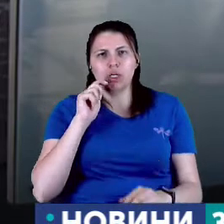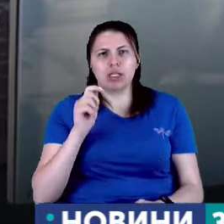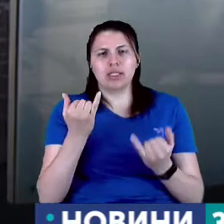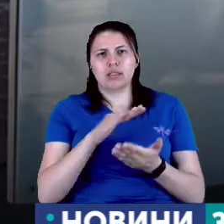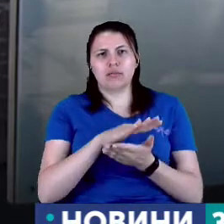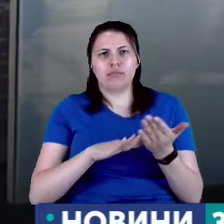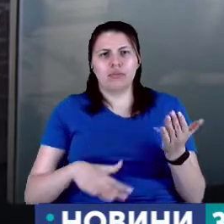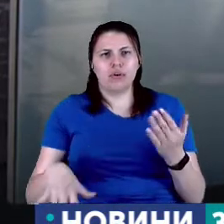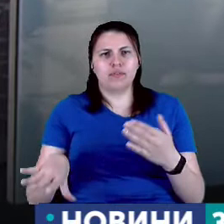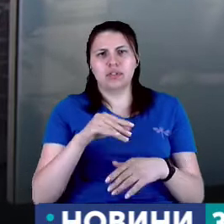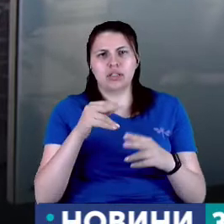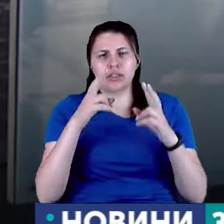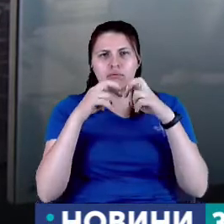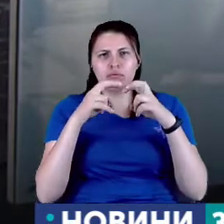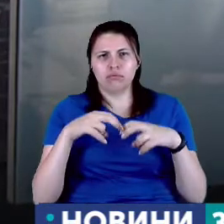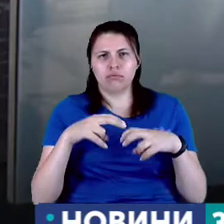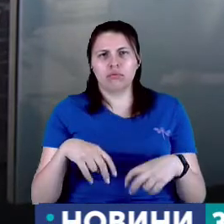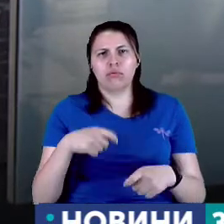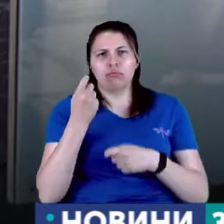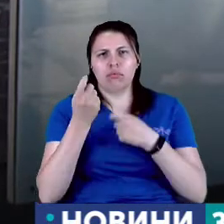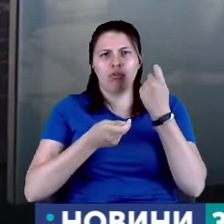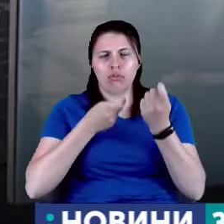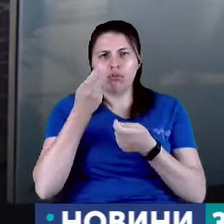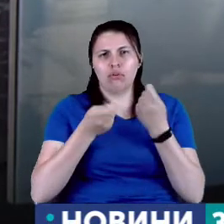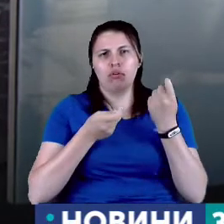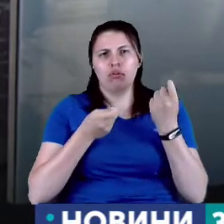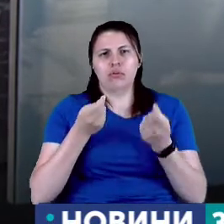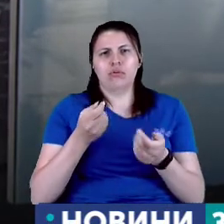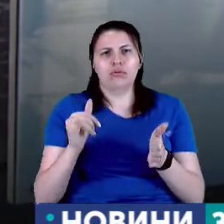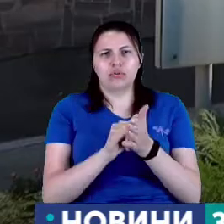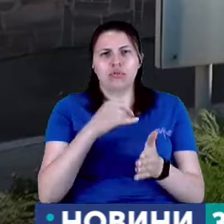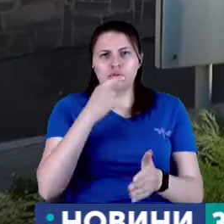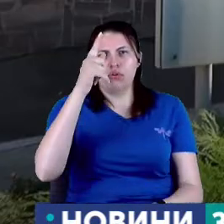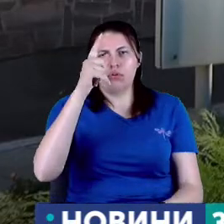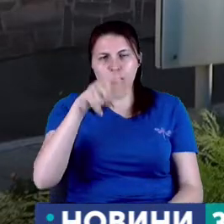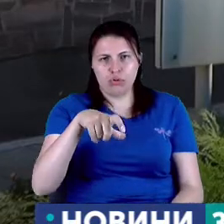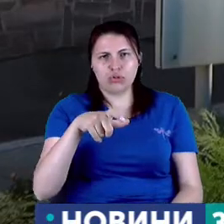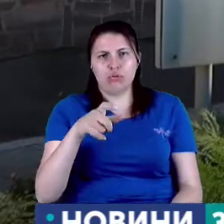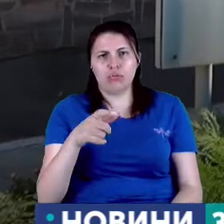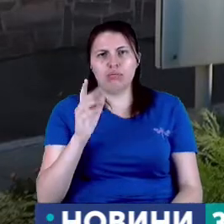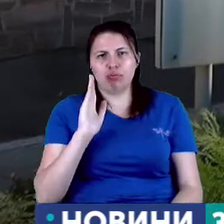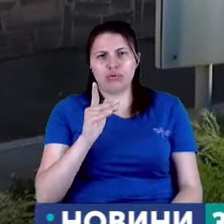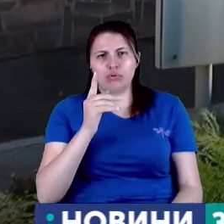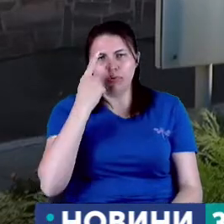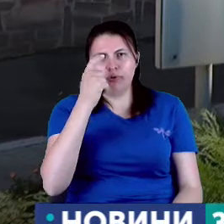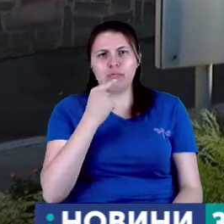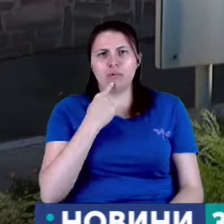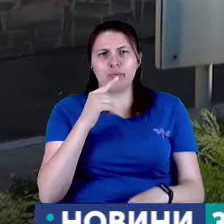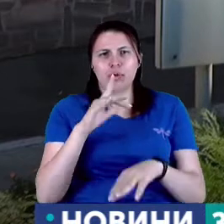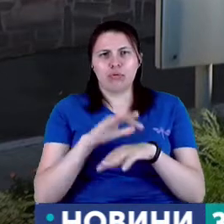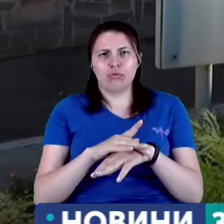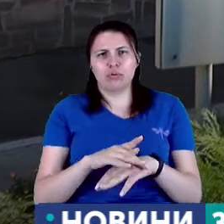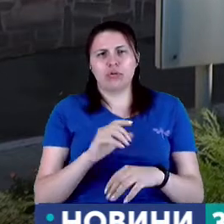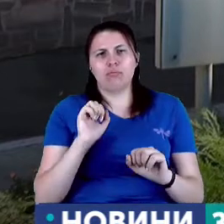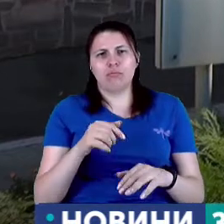дії, проводиться досудове розслідування. При встановленні особи буде повідомлено про підозру. Погрожує покарання, обмеження волі